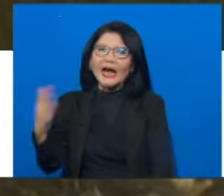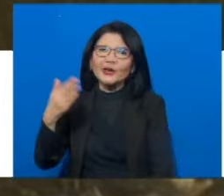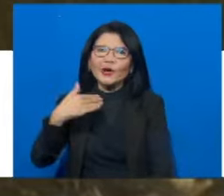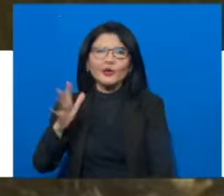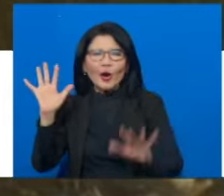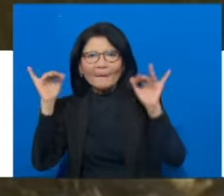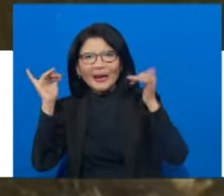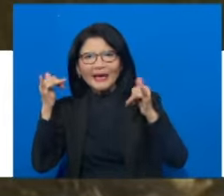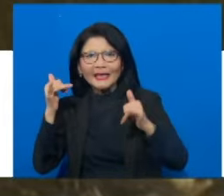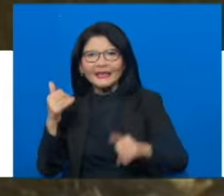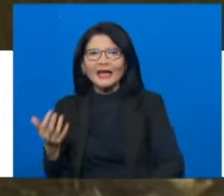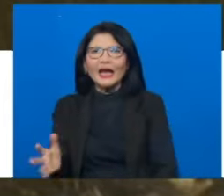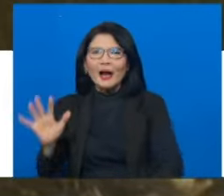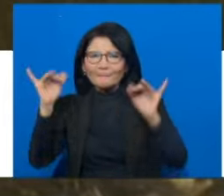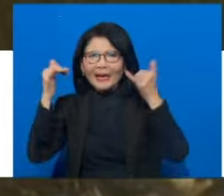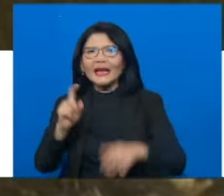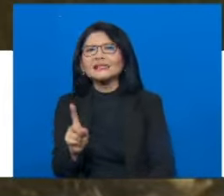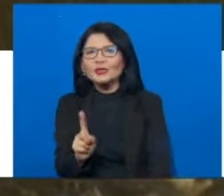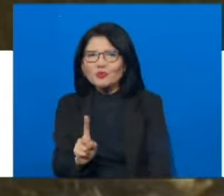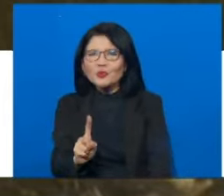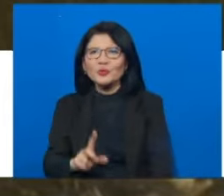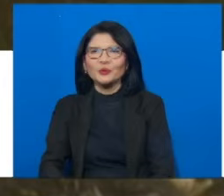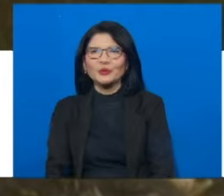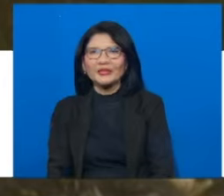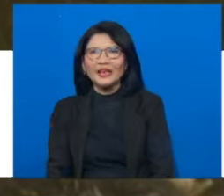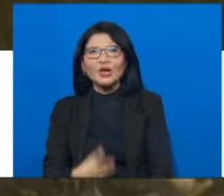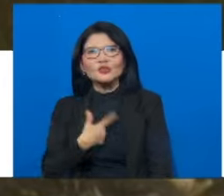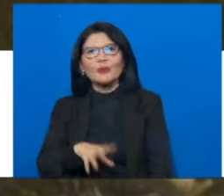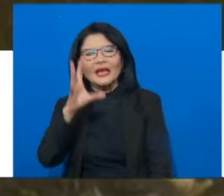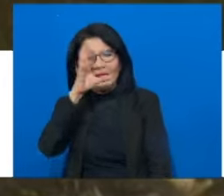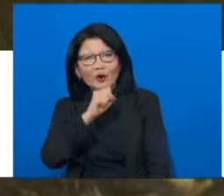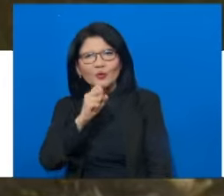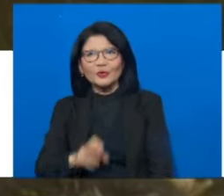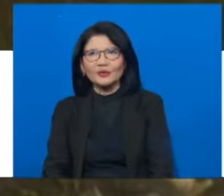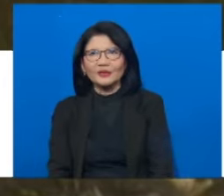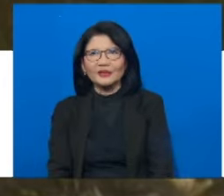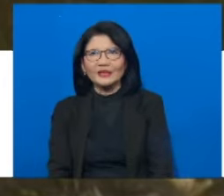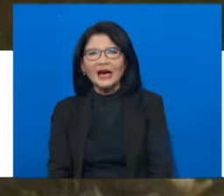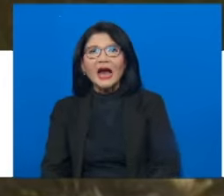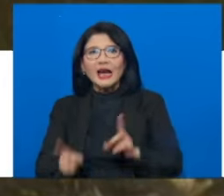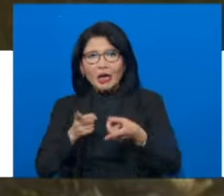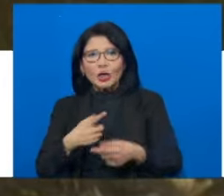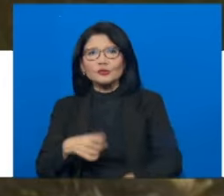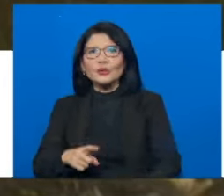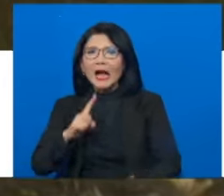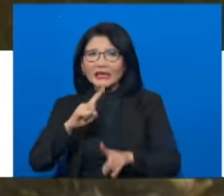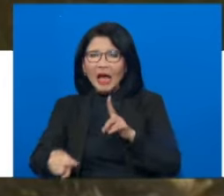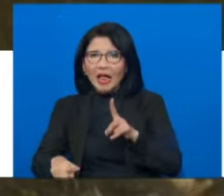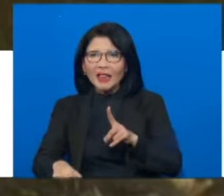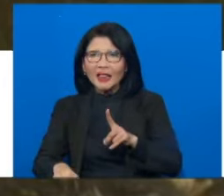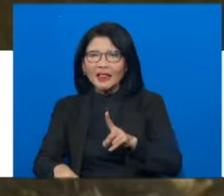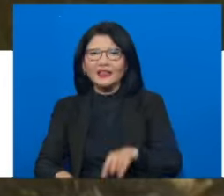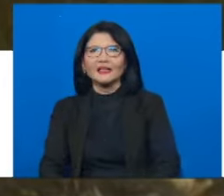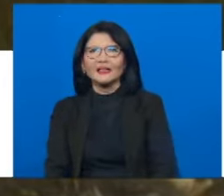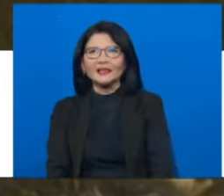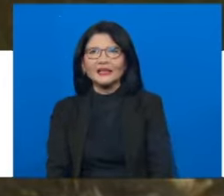Disuruh main aja dulu biar mengenal dulu gimana pencasilat itu kalau misalnya sudahah mengenal terus sudah pada kenal